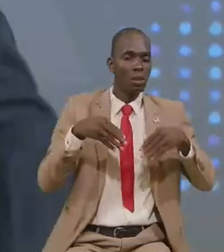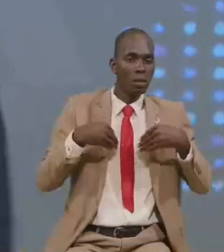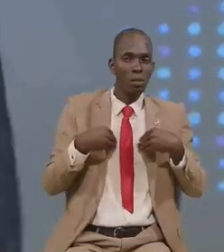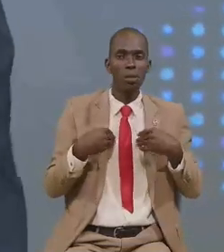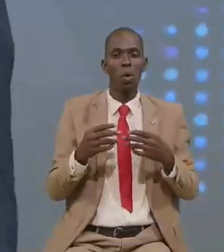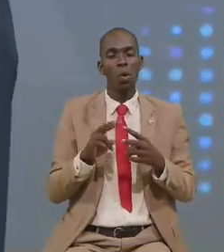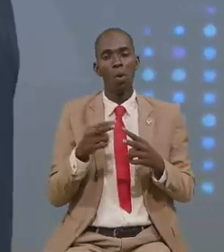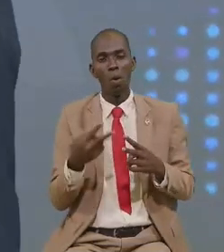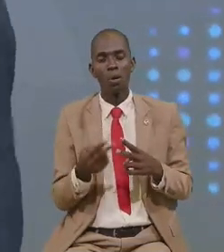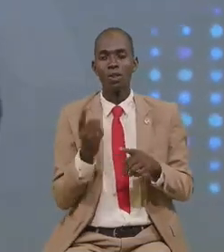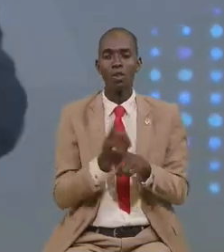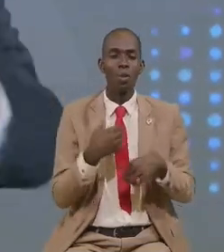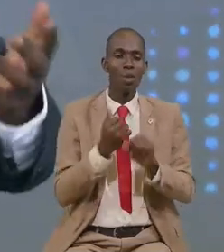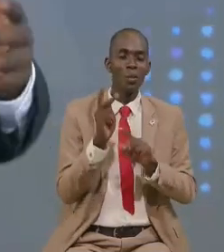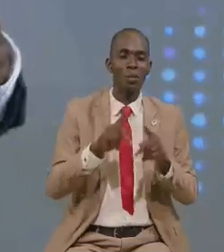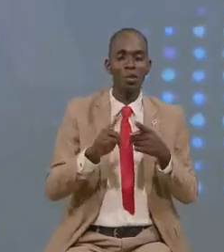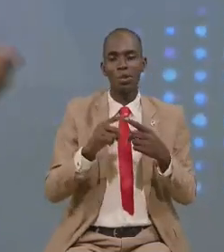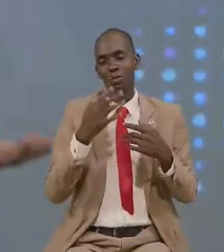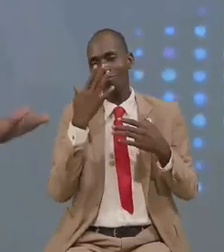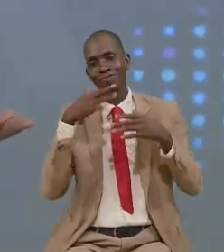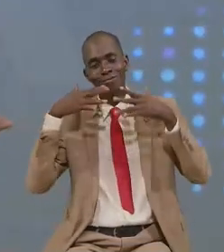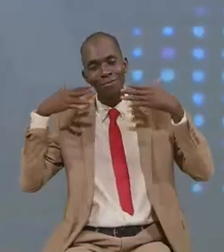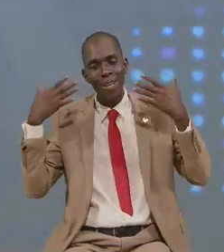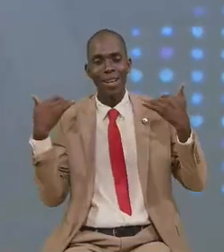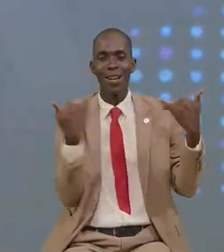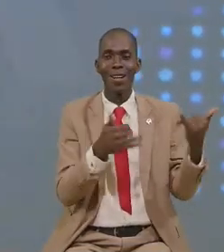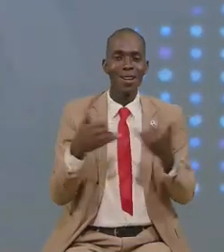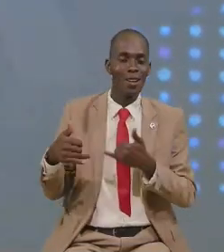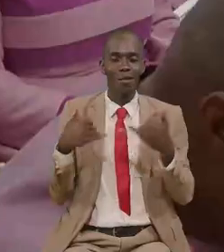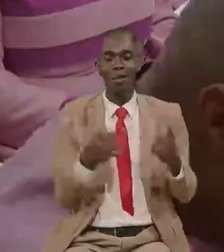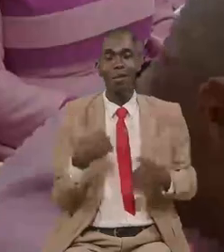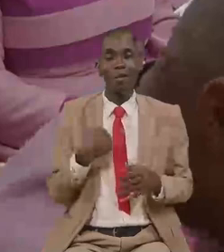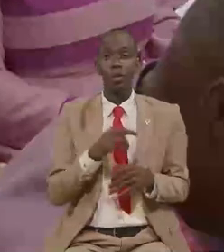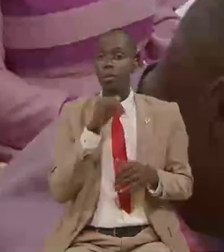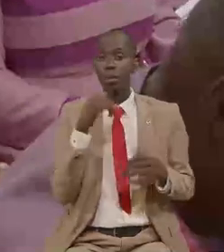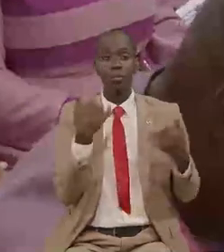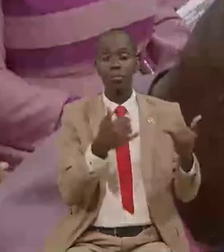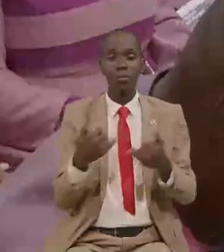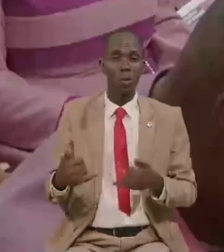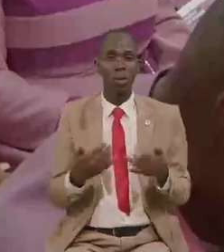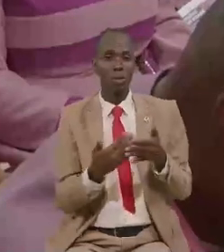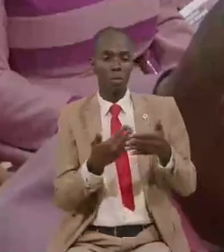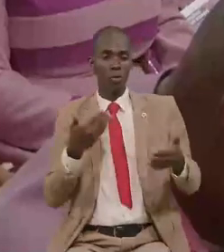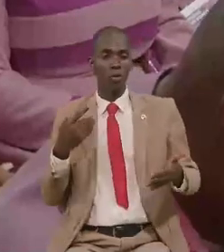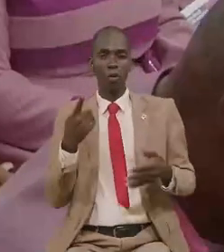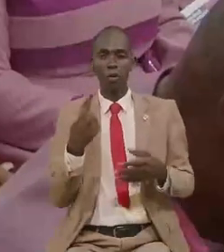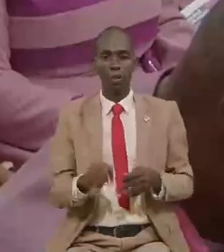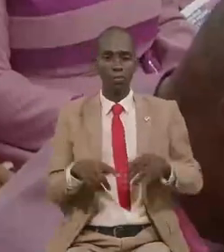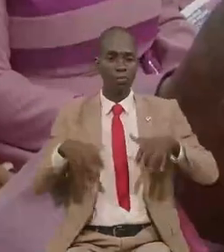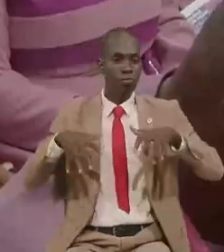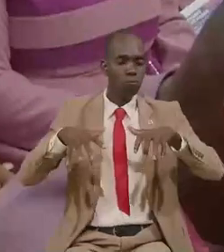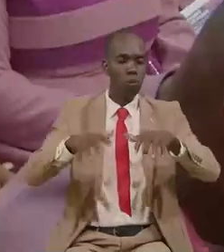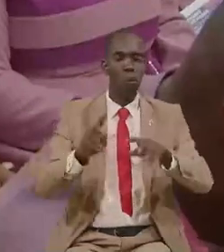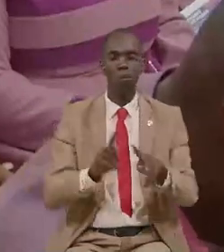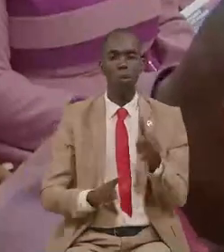de ne pas faire rire les gens. Nous ne sommes pas en train de jouer à un jeu devant l'audience. Et dès